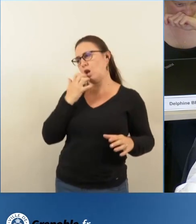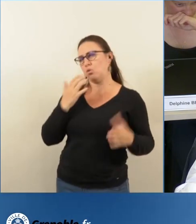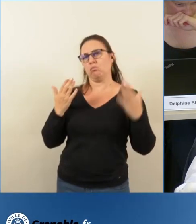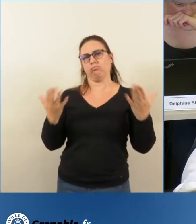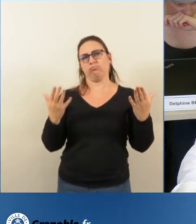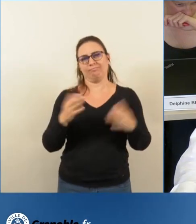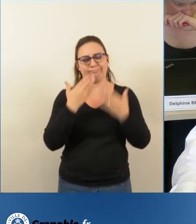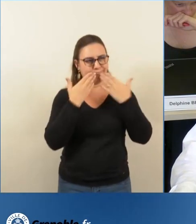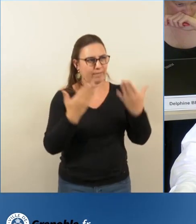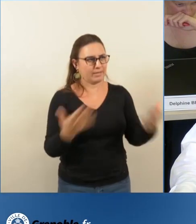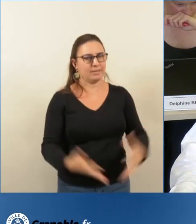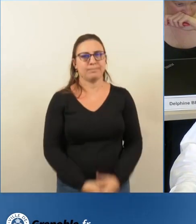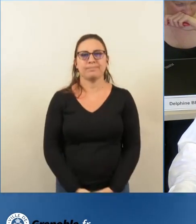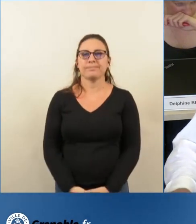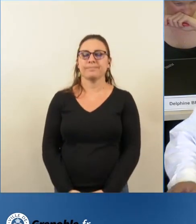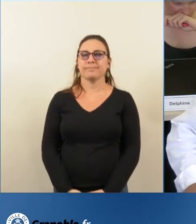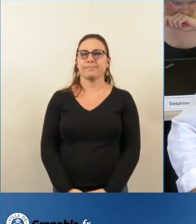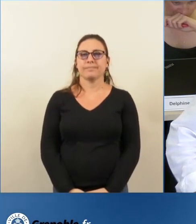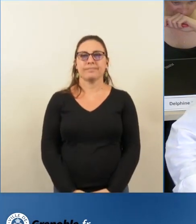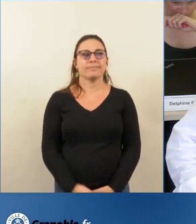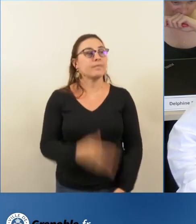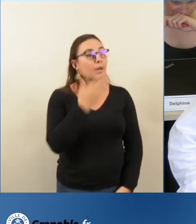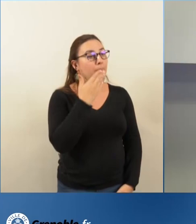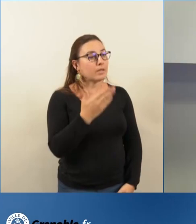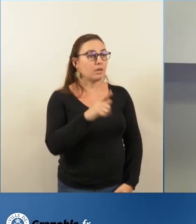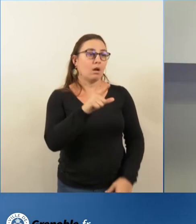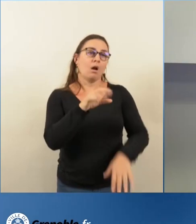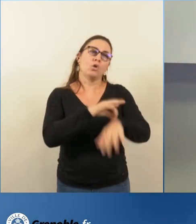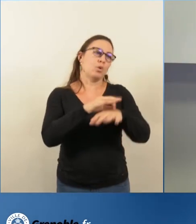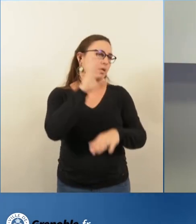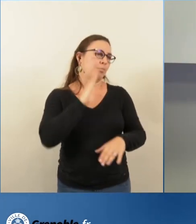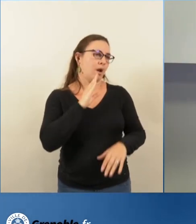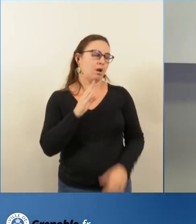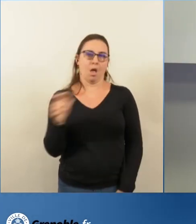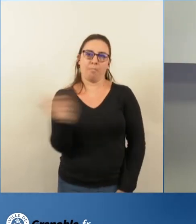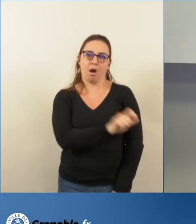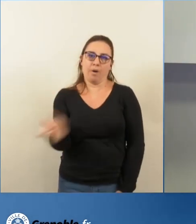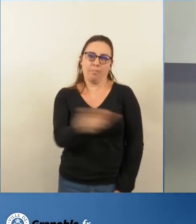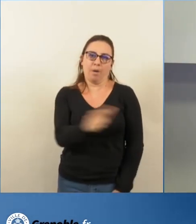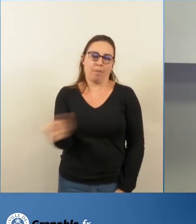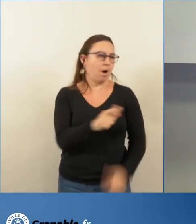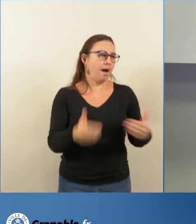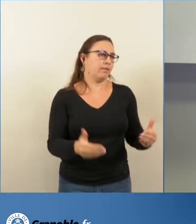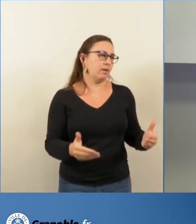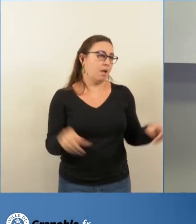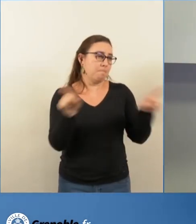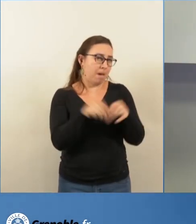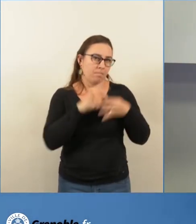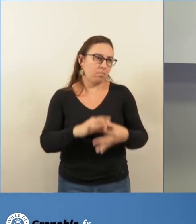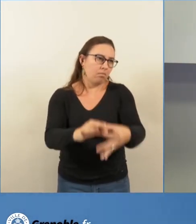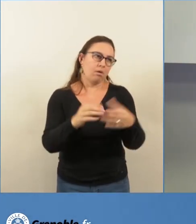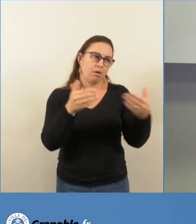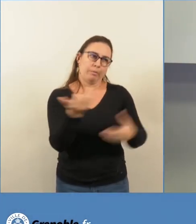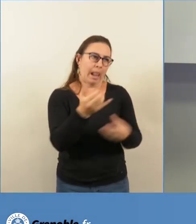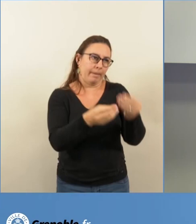beaucoup merci pour deux minutes monsieur en fait c'est pas un ping-pong donc si c'est pour le même débat je pense que vous pouvez vous